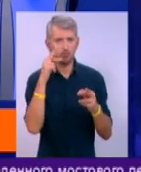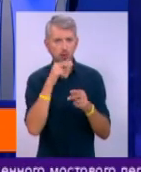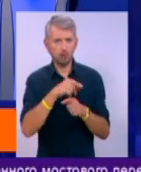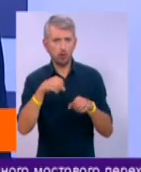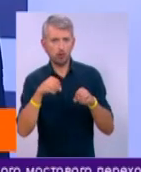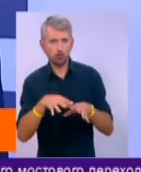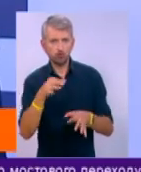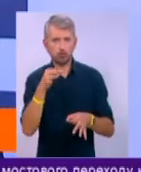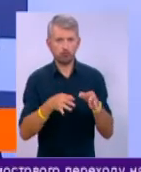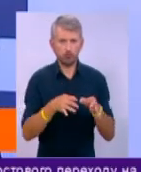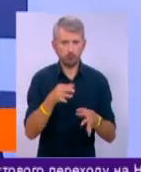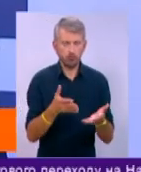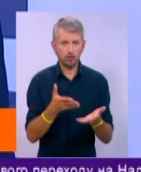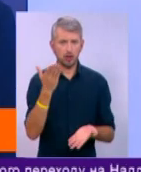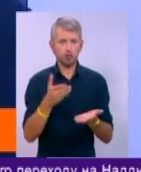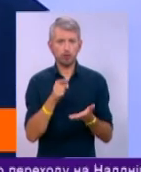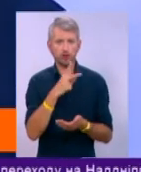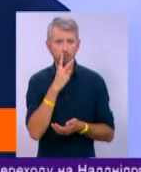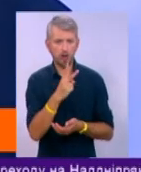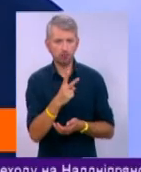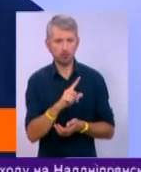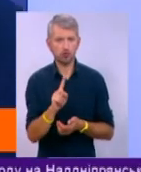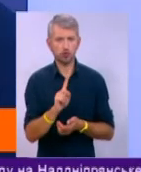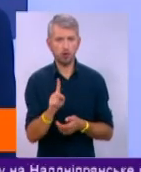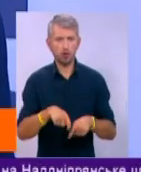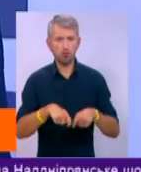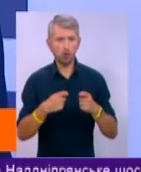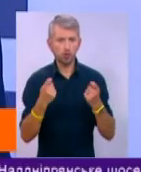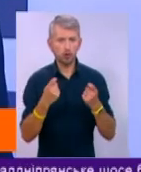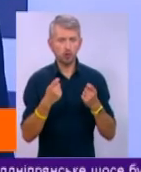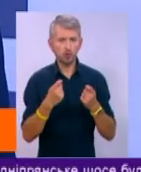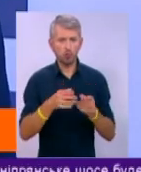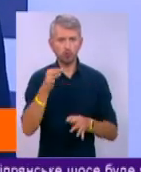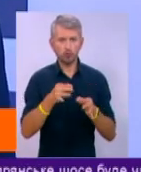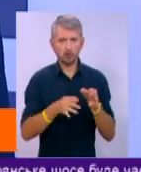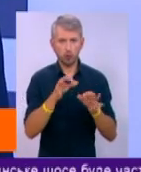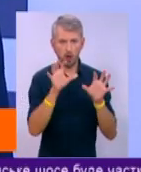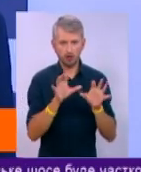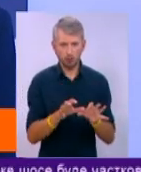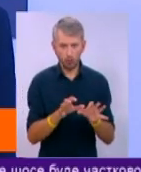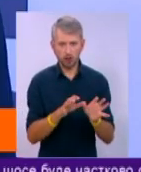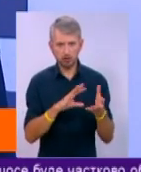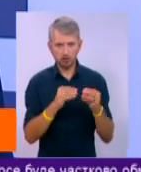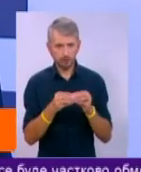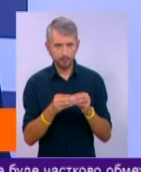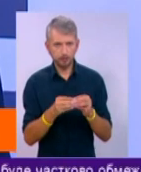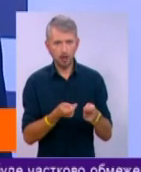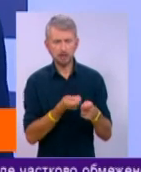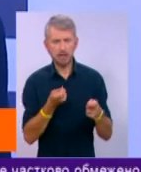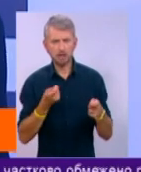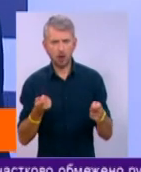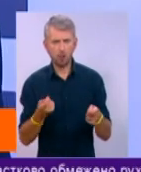постанови? Якщо вони бачать, що порушено процесуальний кодекс, так, затягування